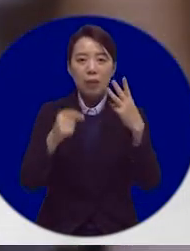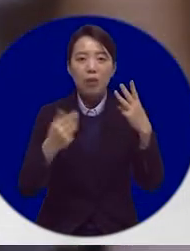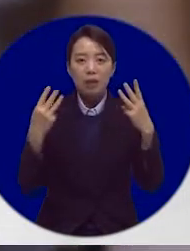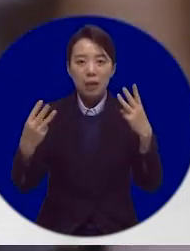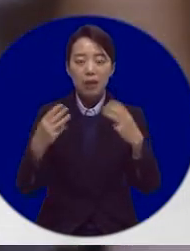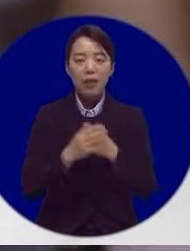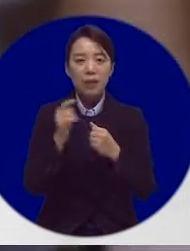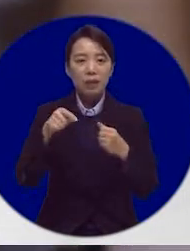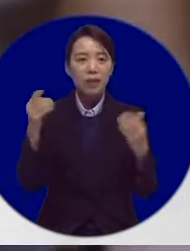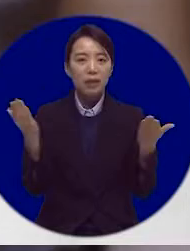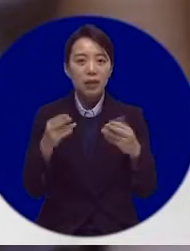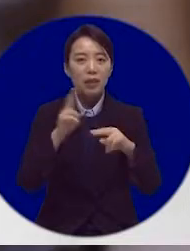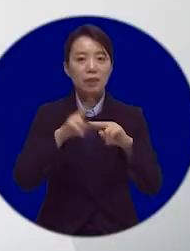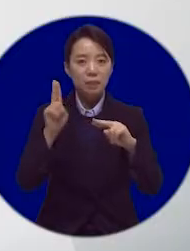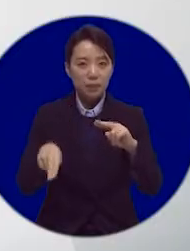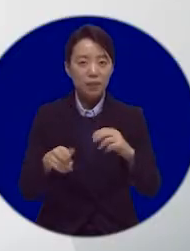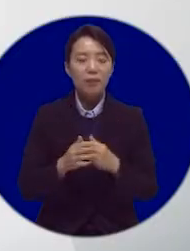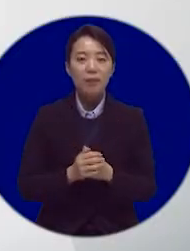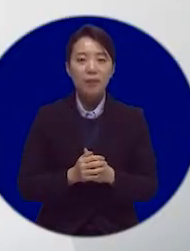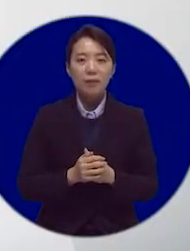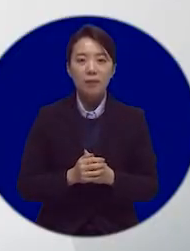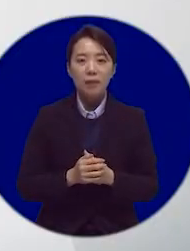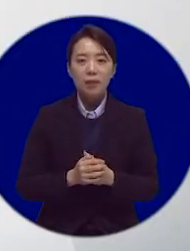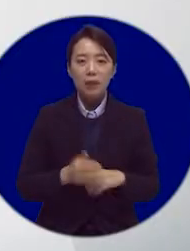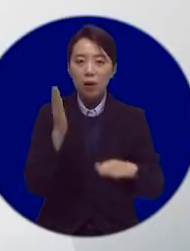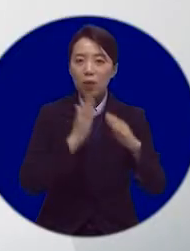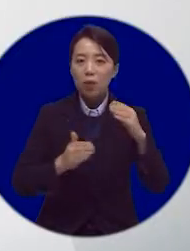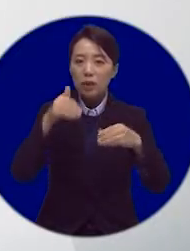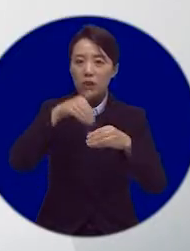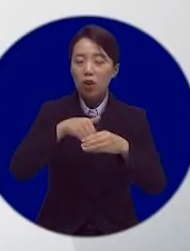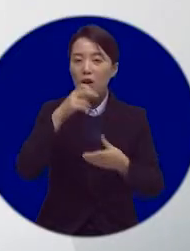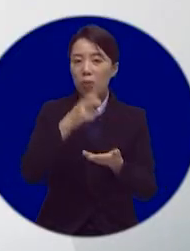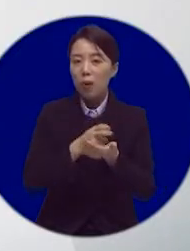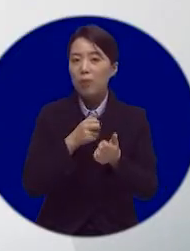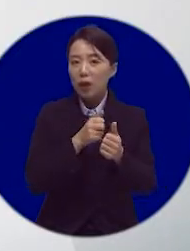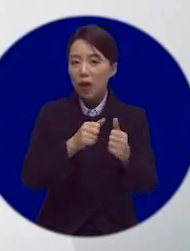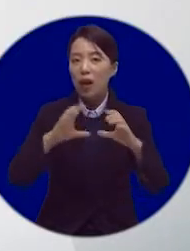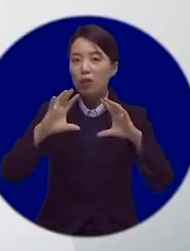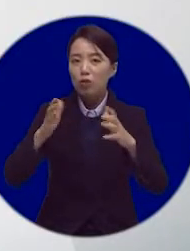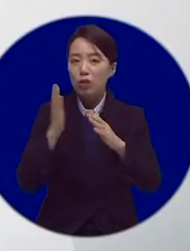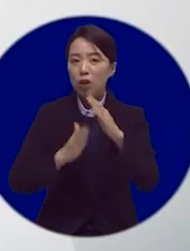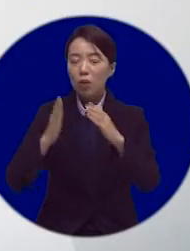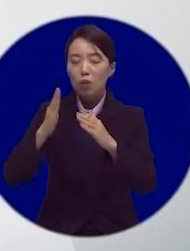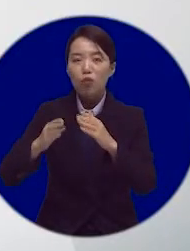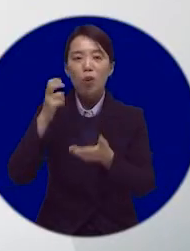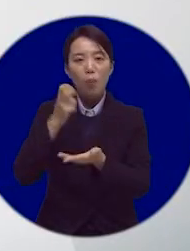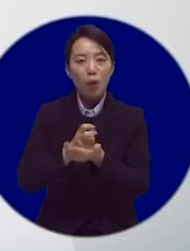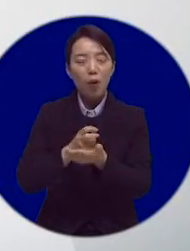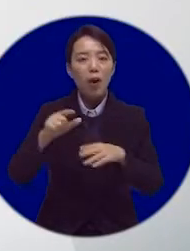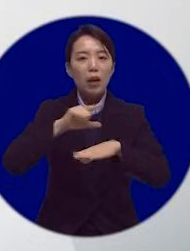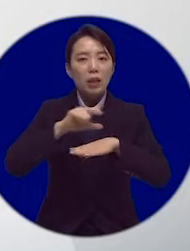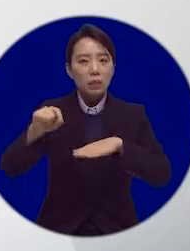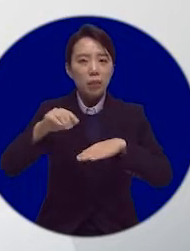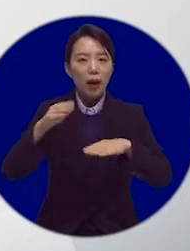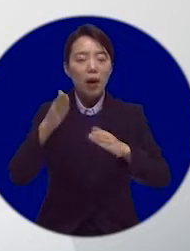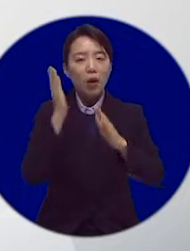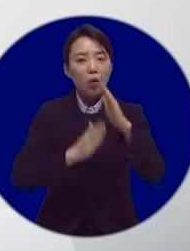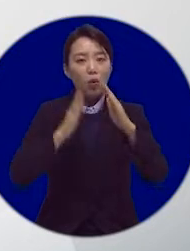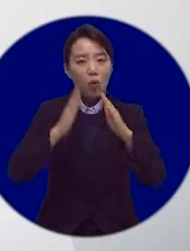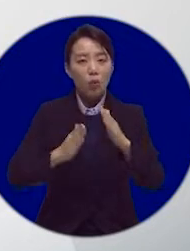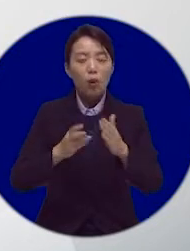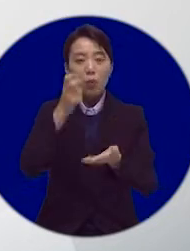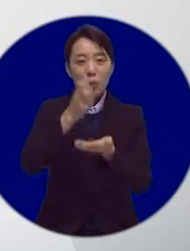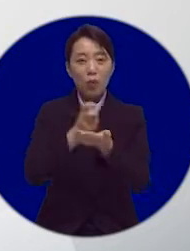3일까지 그 직을 사직해야 합니다. 공직선거법에 따라 국가공무원법과 지방공무원법에 규정된